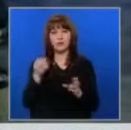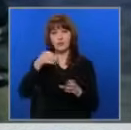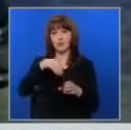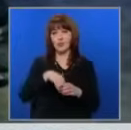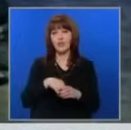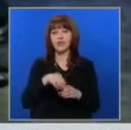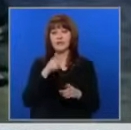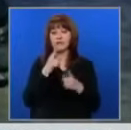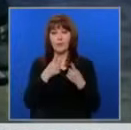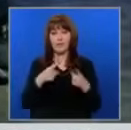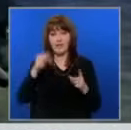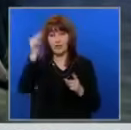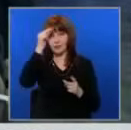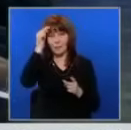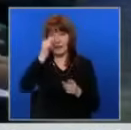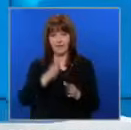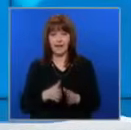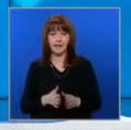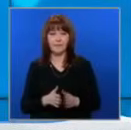на страната.